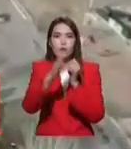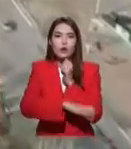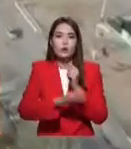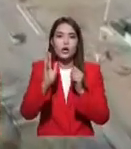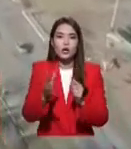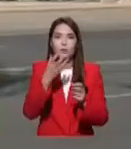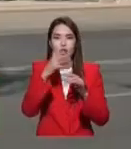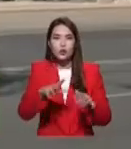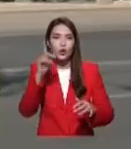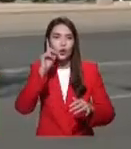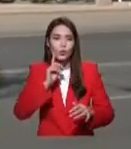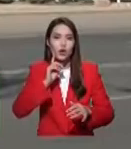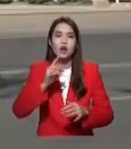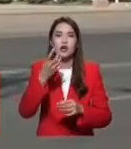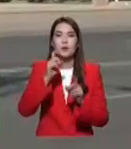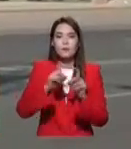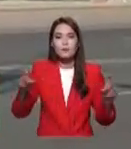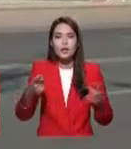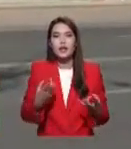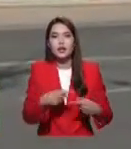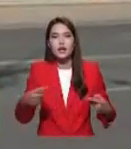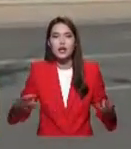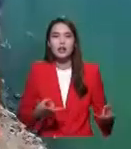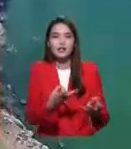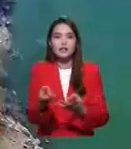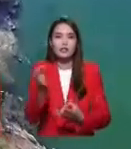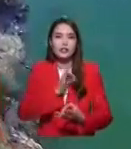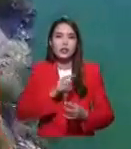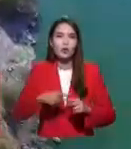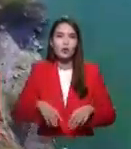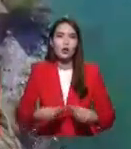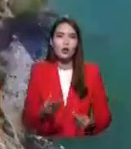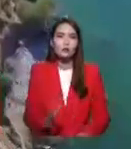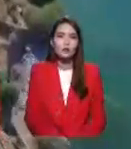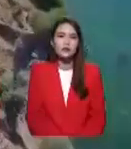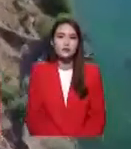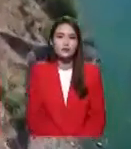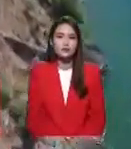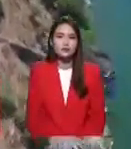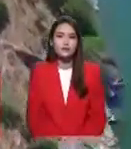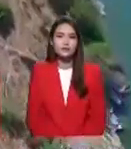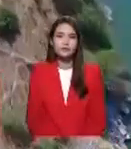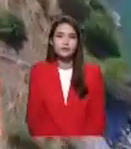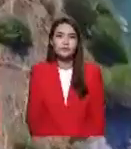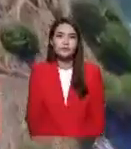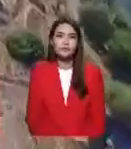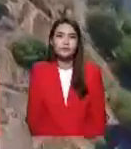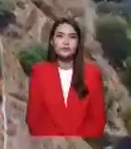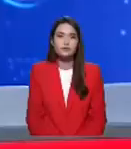13 денсаулық сақтау, 4 мәдениет, 8 спорт нысандары пайдалануға берілмек. Дәрібек Бақытбек, Бағлан Жанғозин, Астана Таймс.